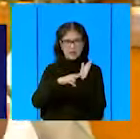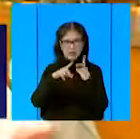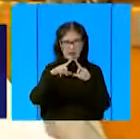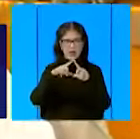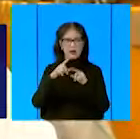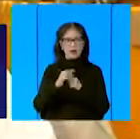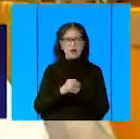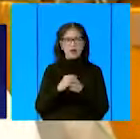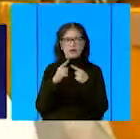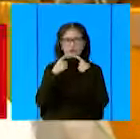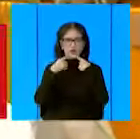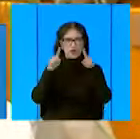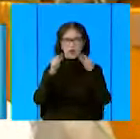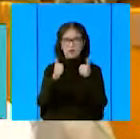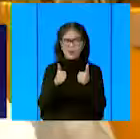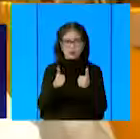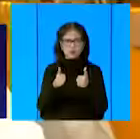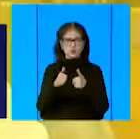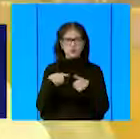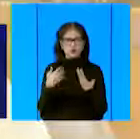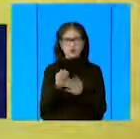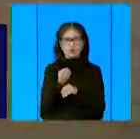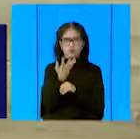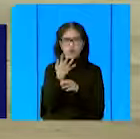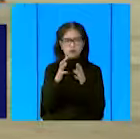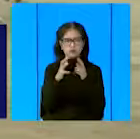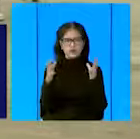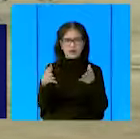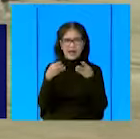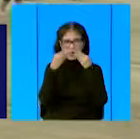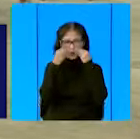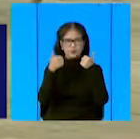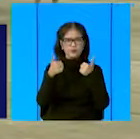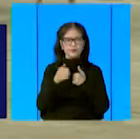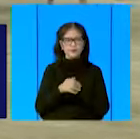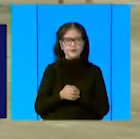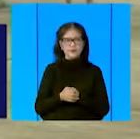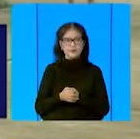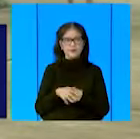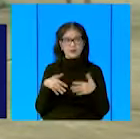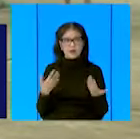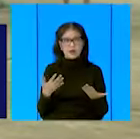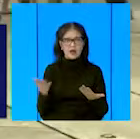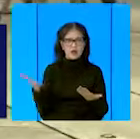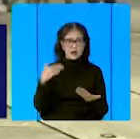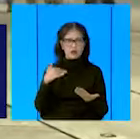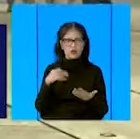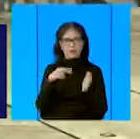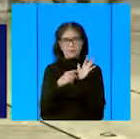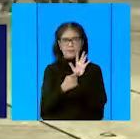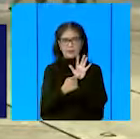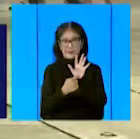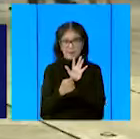warnanya jreng-jreng ya, katelia juga bunganya besar dan harum. Nah, jangan lewatkan pameran Flora